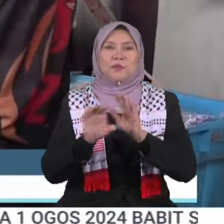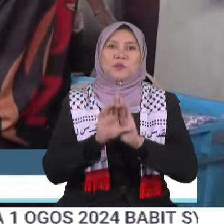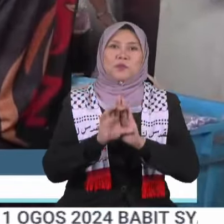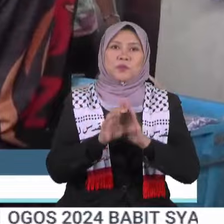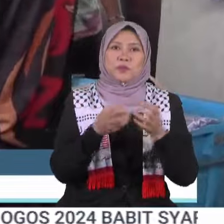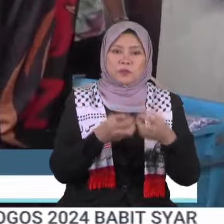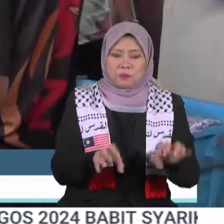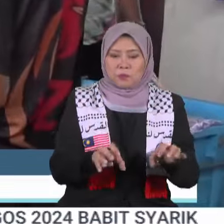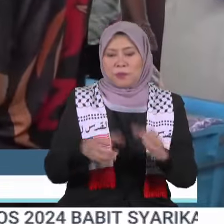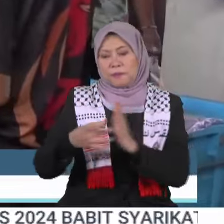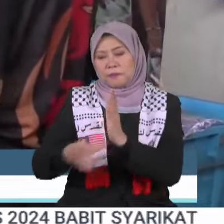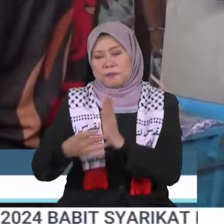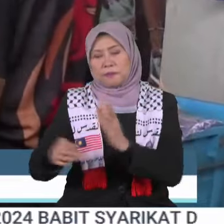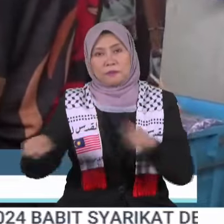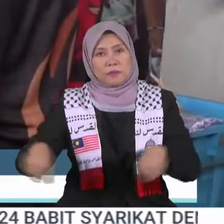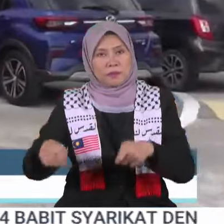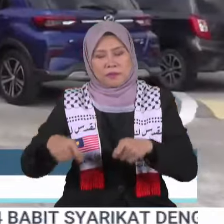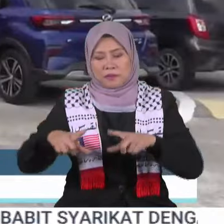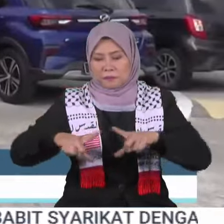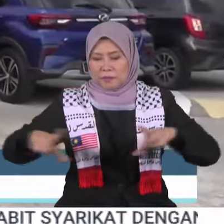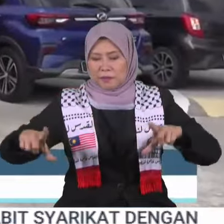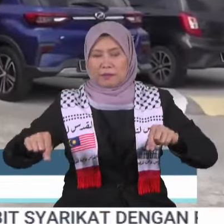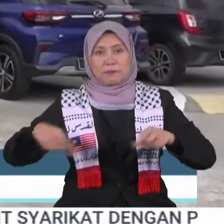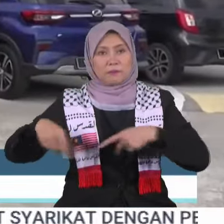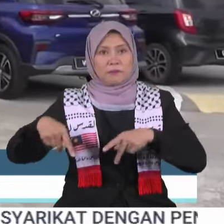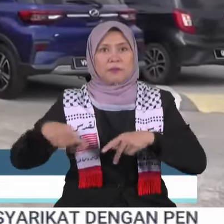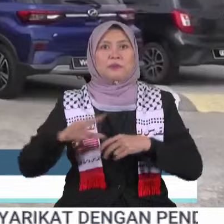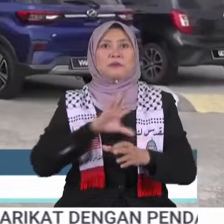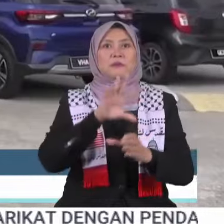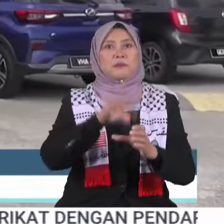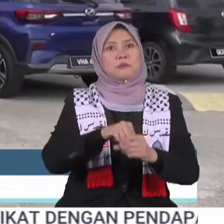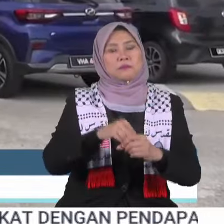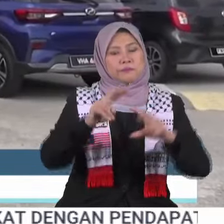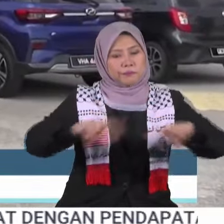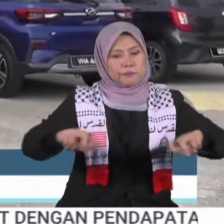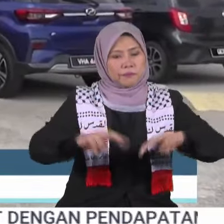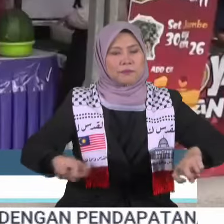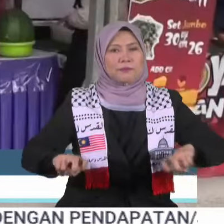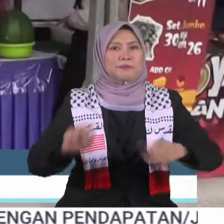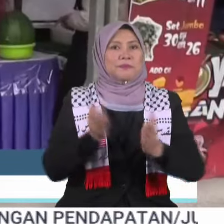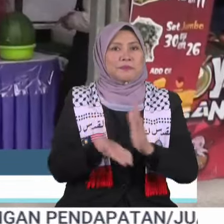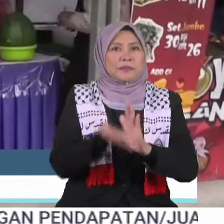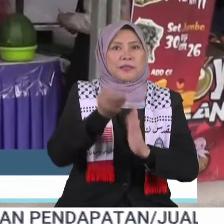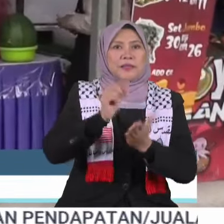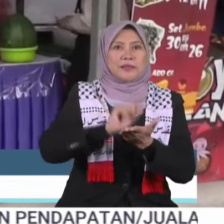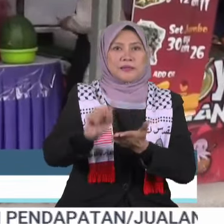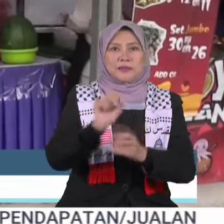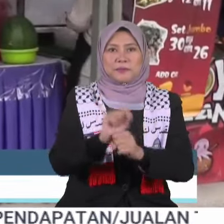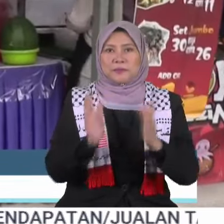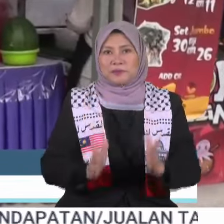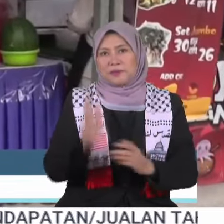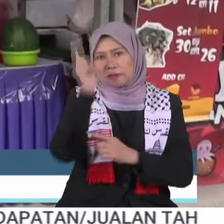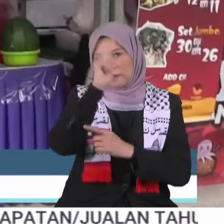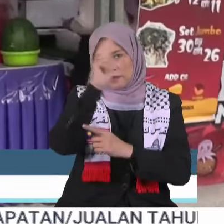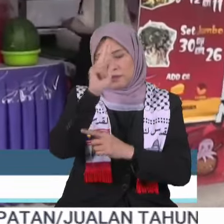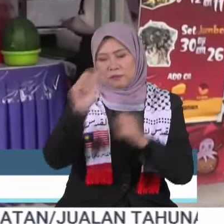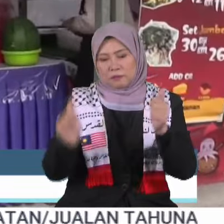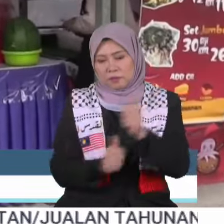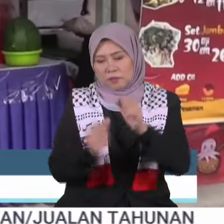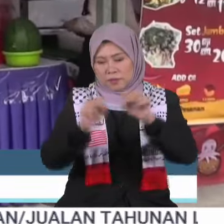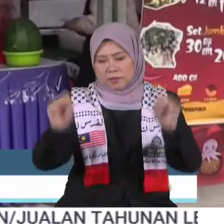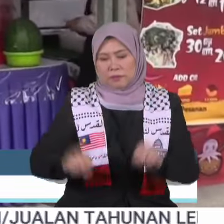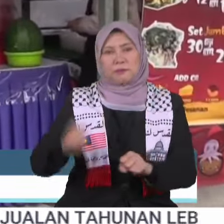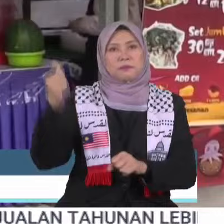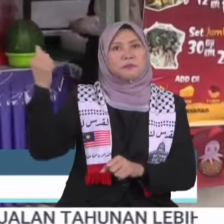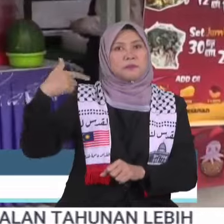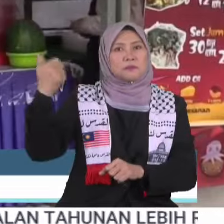seperti telur dan minyak masak paket. Usaha lain termasuk memperhalusi peningkatan gaji penjawat awam di bawah sistem